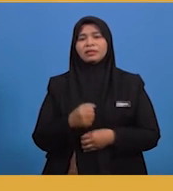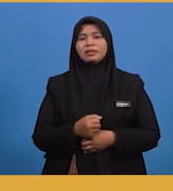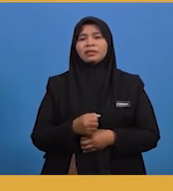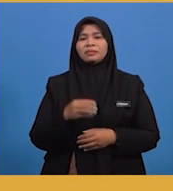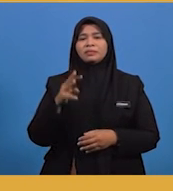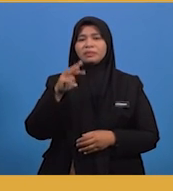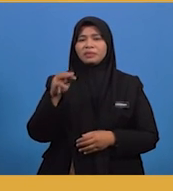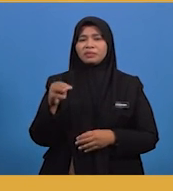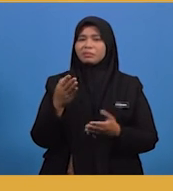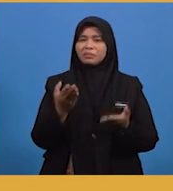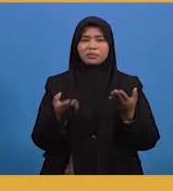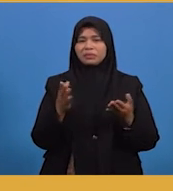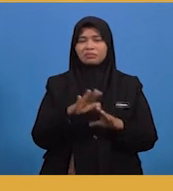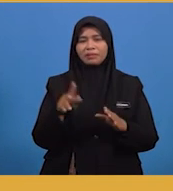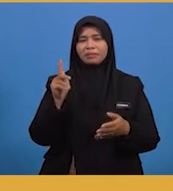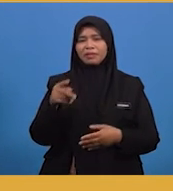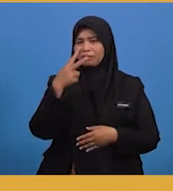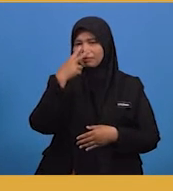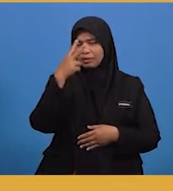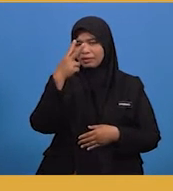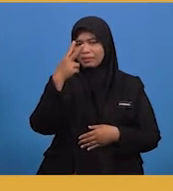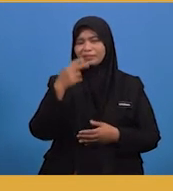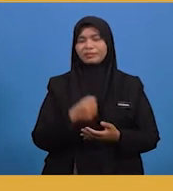Murid-murid mungkin tidak pernah melihat biji timah, bukan?